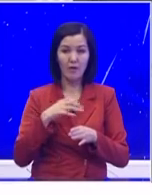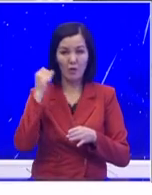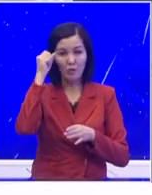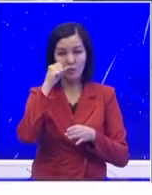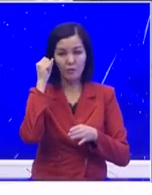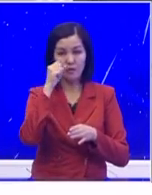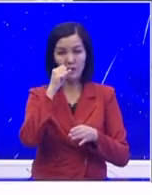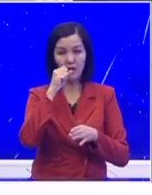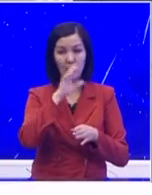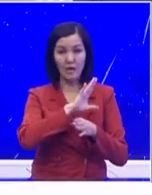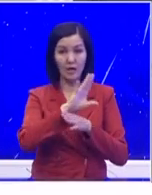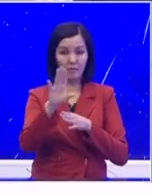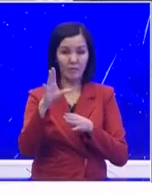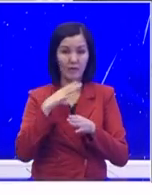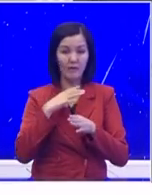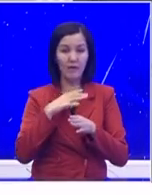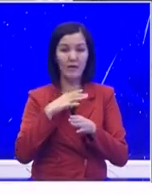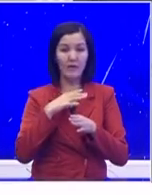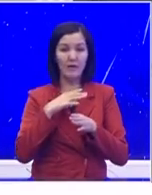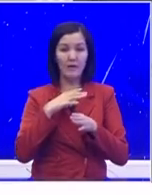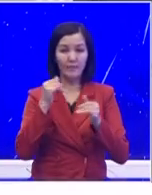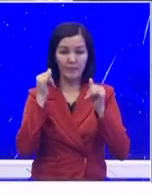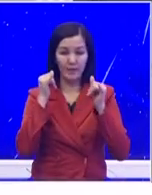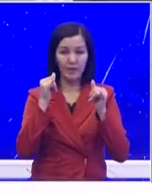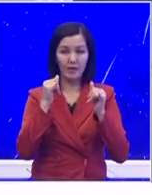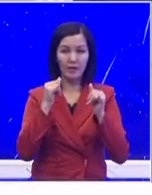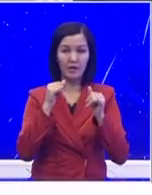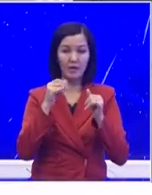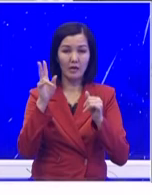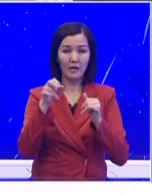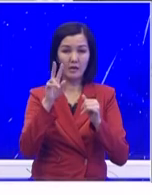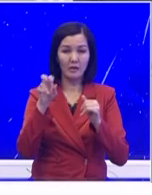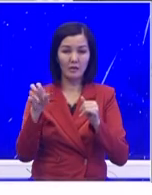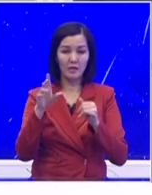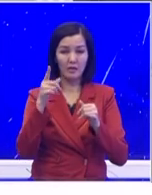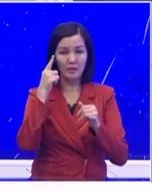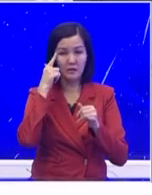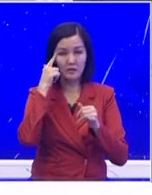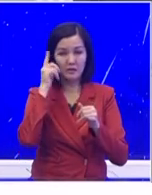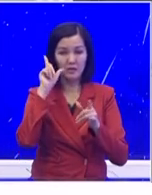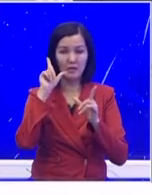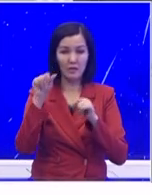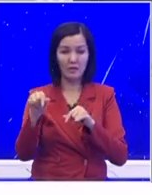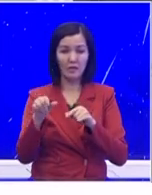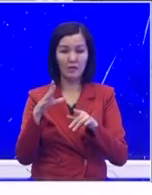кетті. Ірі қара мал Өзбекстанға кетті, Қырғызстанға кетті.